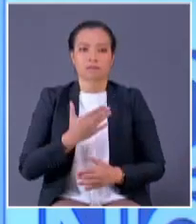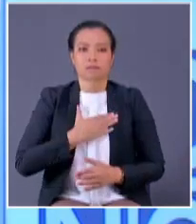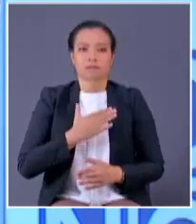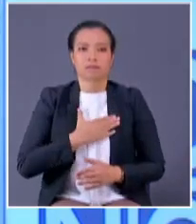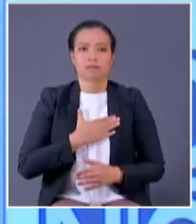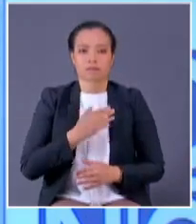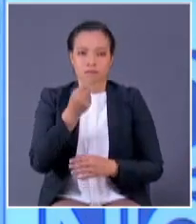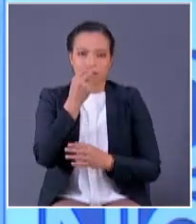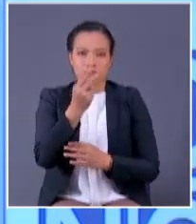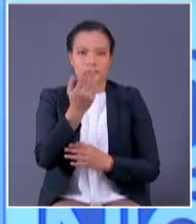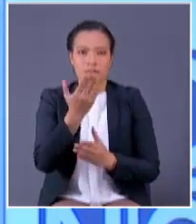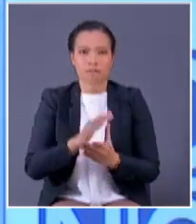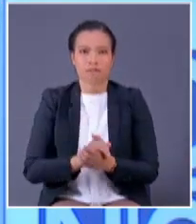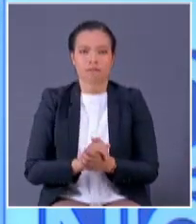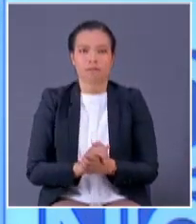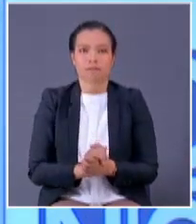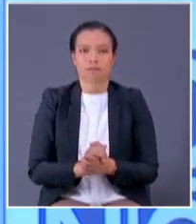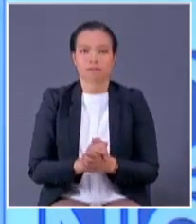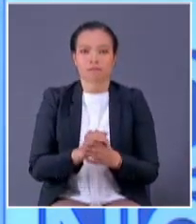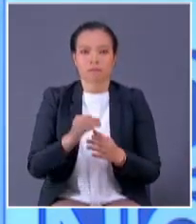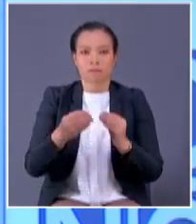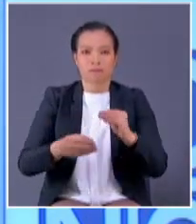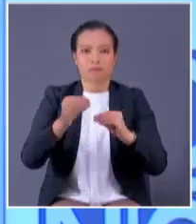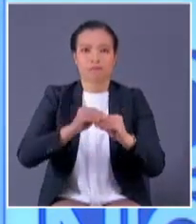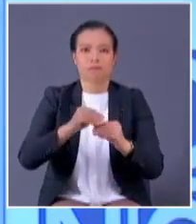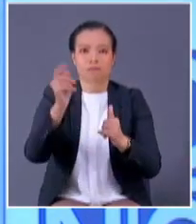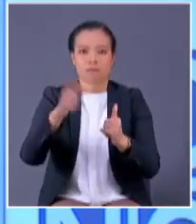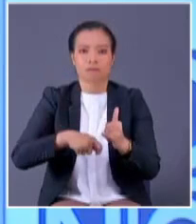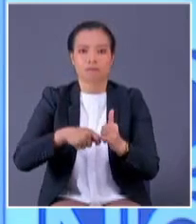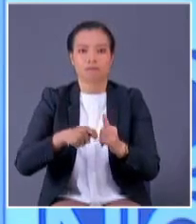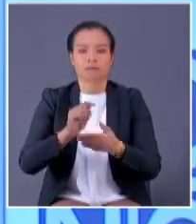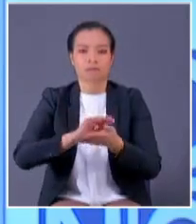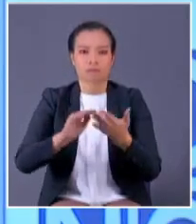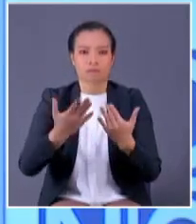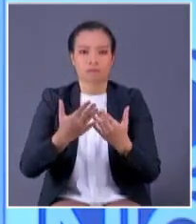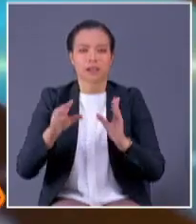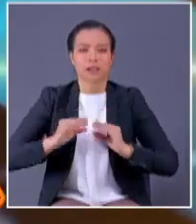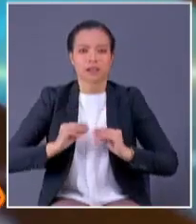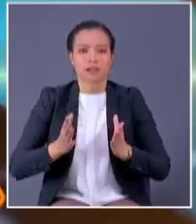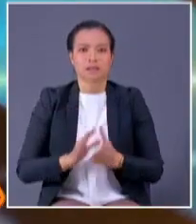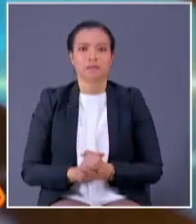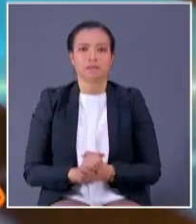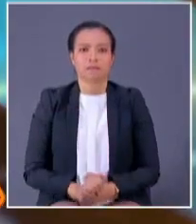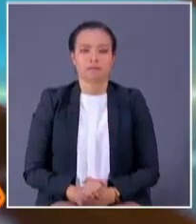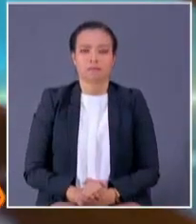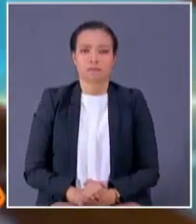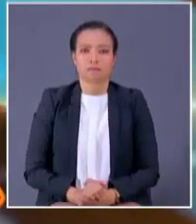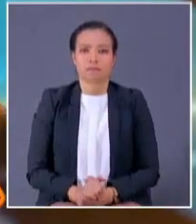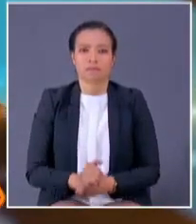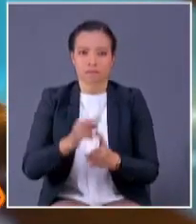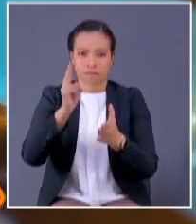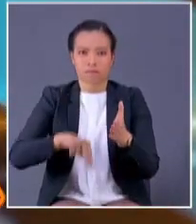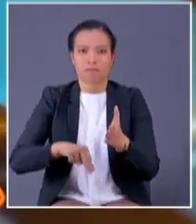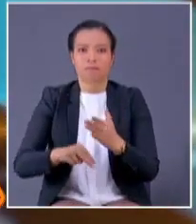มเองก็ไม่ได้เห็นว่าสิ่งที่ท่านออกมาแล้วมาเพิ่มค่าปรับเนี่ยมันไม่ใช่สิ่งที่มันแก้ไขคือจริงๆแล้วไอ้บทปรับ